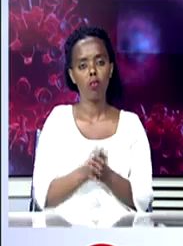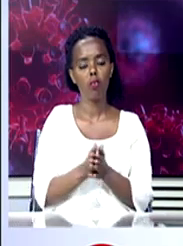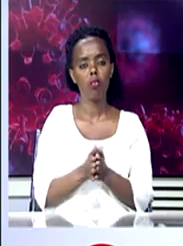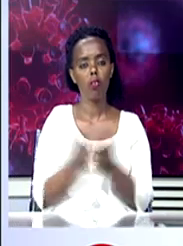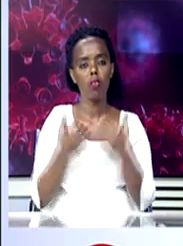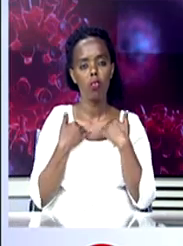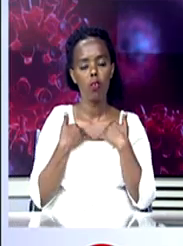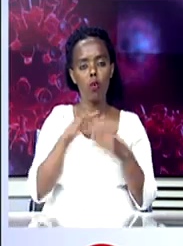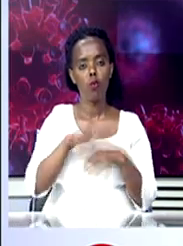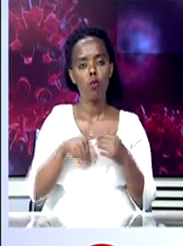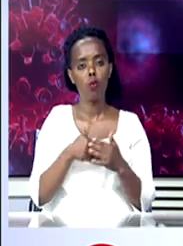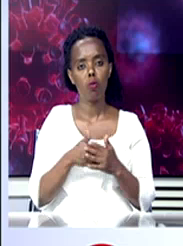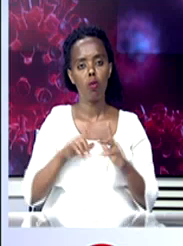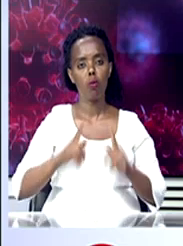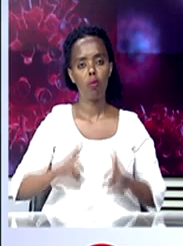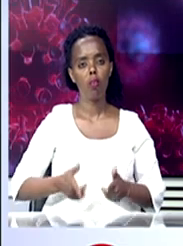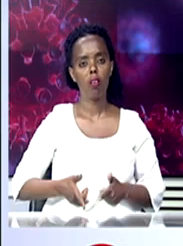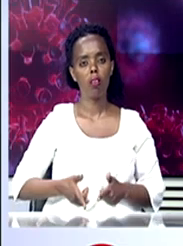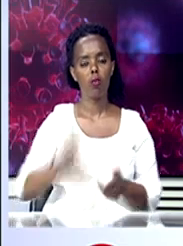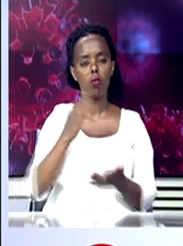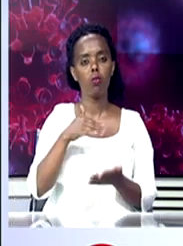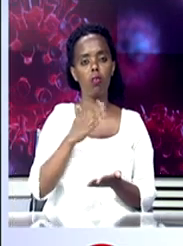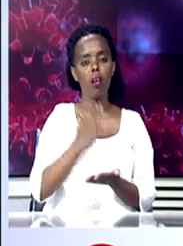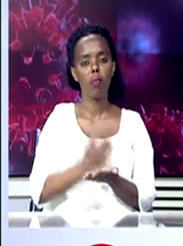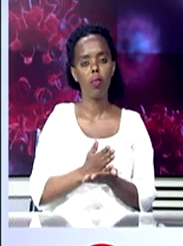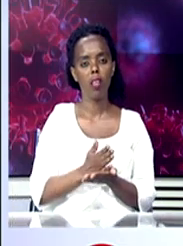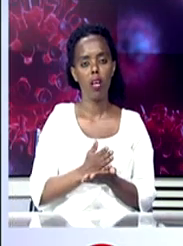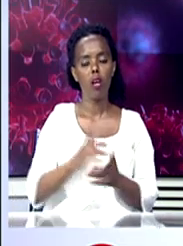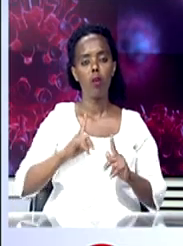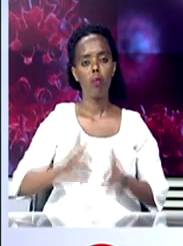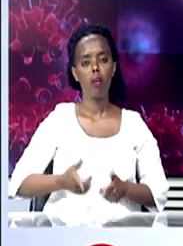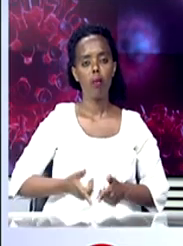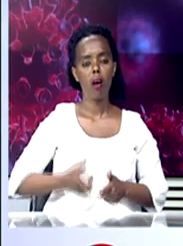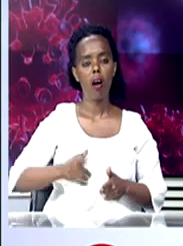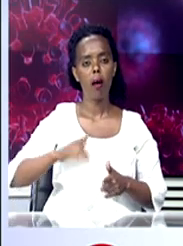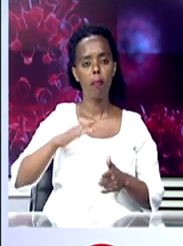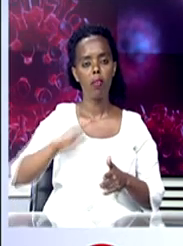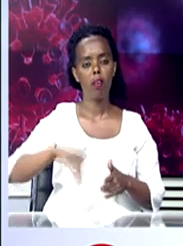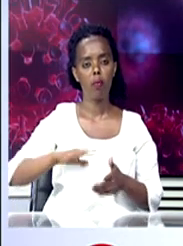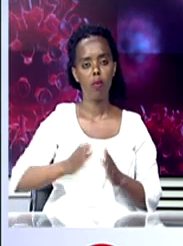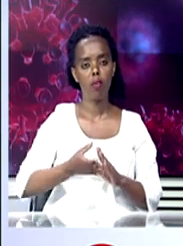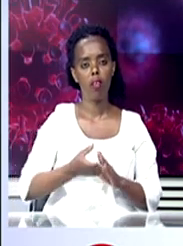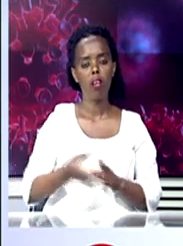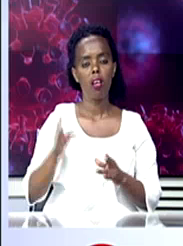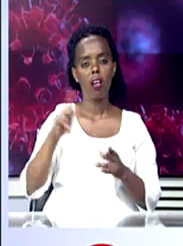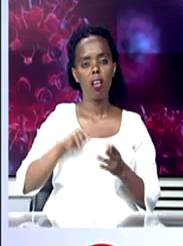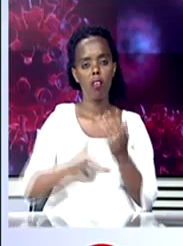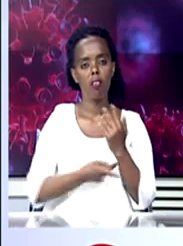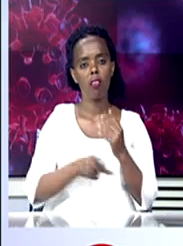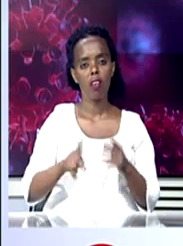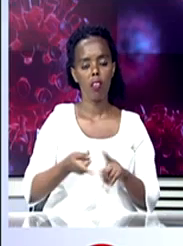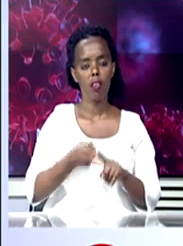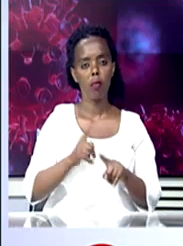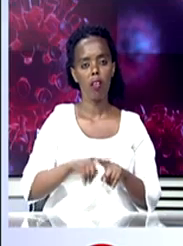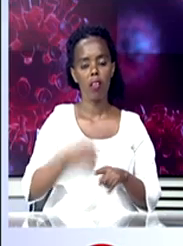jirus hundumtu lubbu nama eddo jirutti dabate lubbu nama olche boda gama gama siyasa sani tiyo adebi an